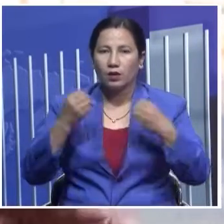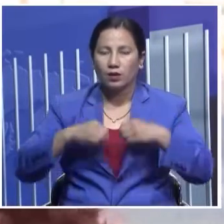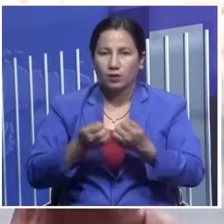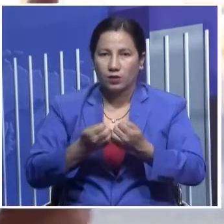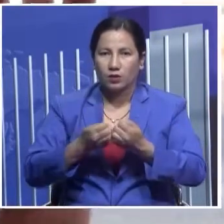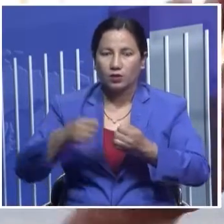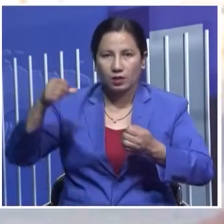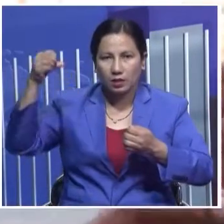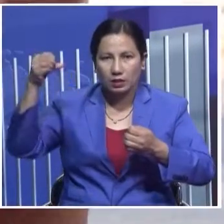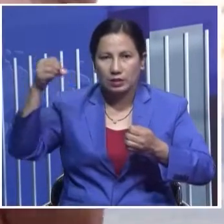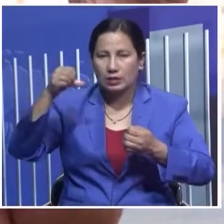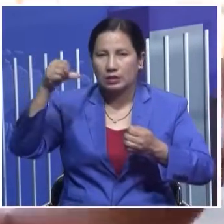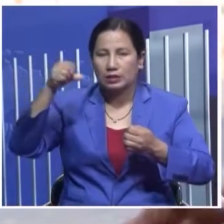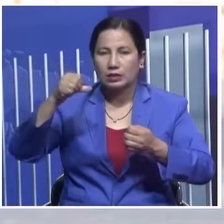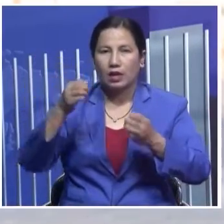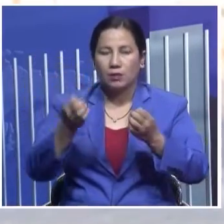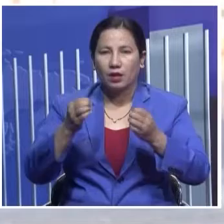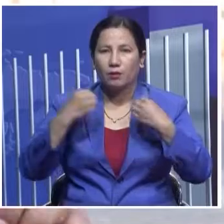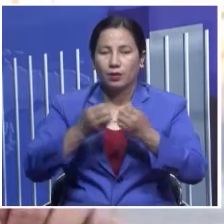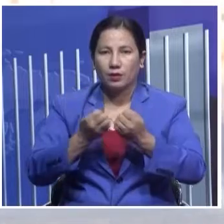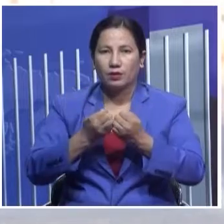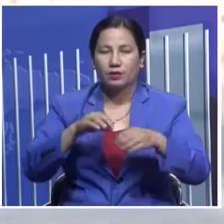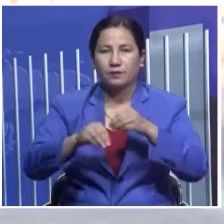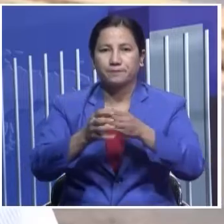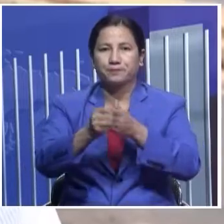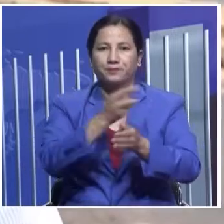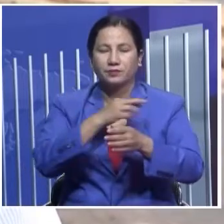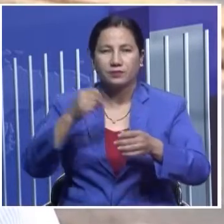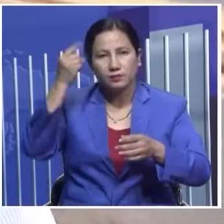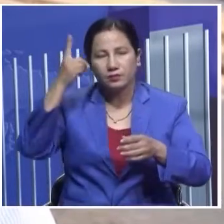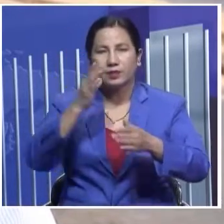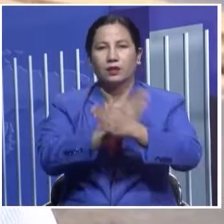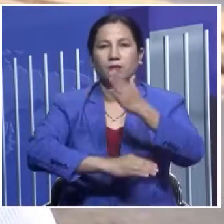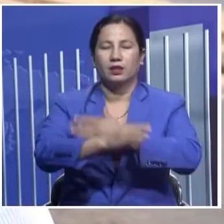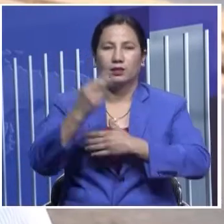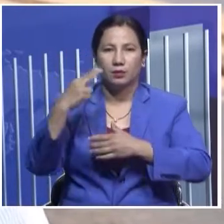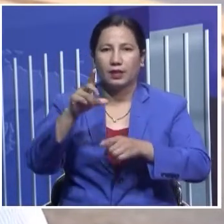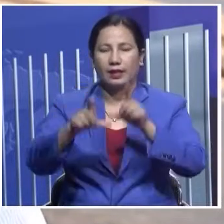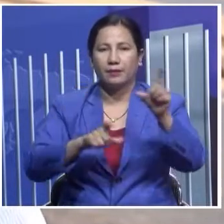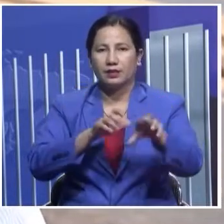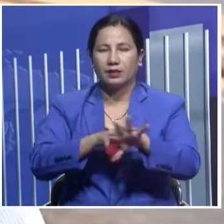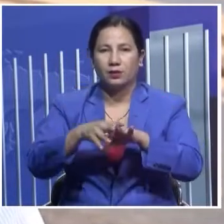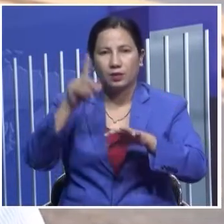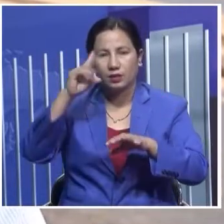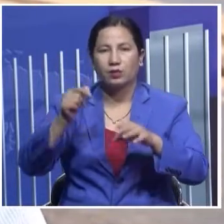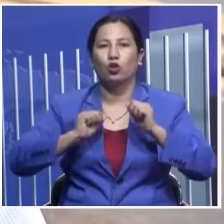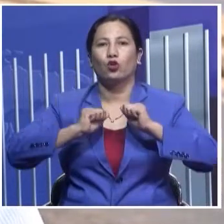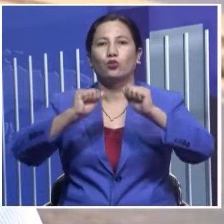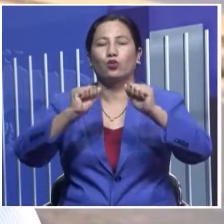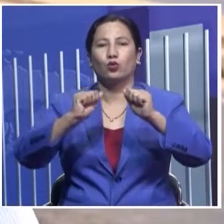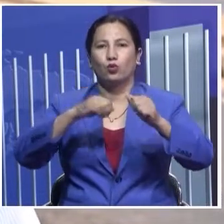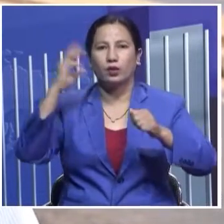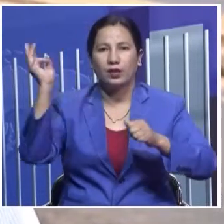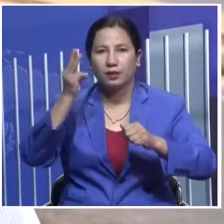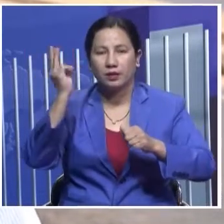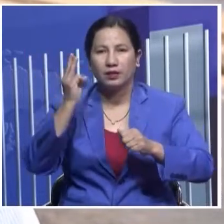कुरा चाहिँ हाम्रो चाहिँ जति पनि निर्वाचित मान्छेहरू छन् तिनीहरूले बुझ्नु पर्यो। अपाङ्गता भएका व्यक्तिहरूलाई सहजै पहुँच हुने